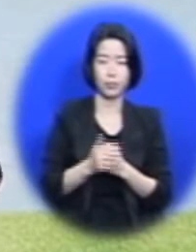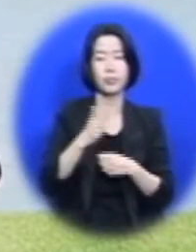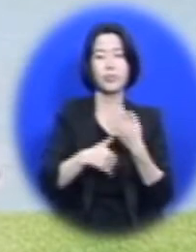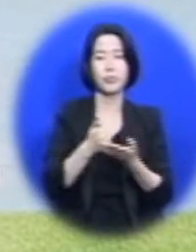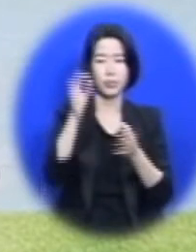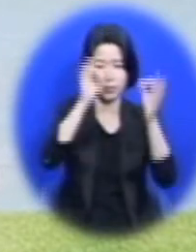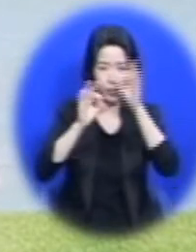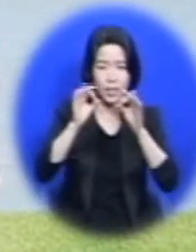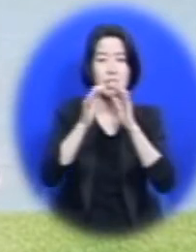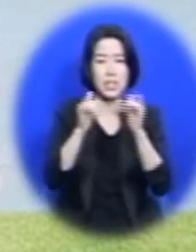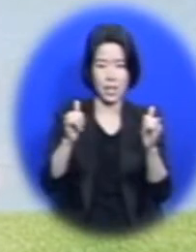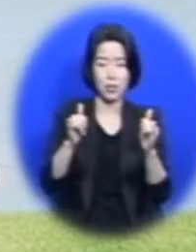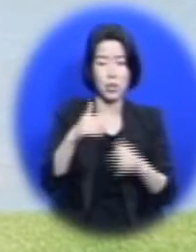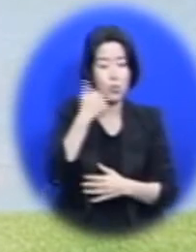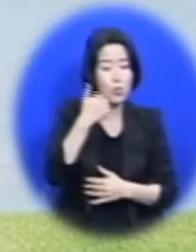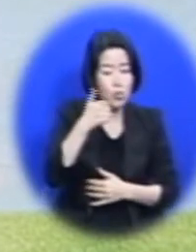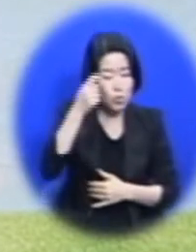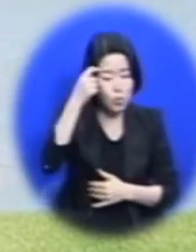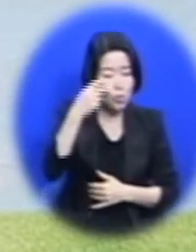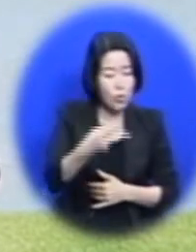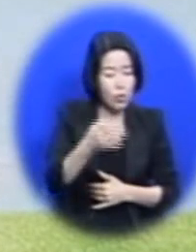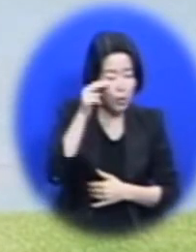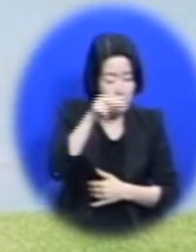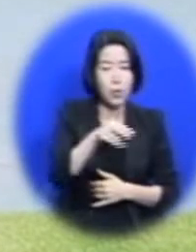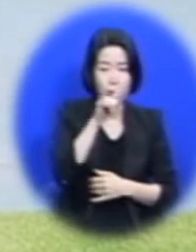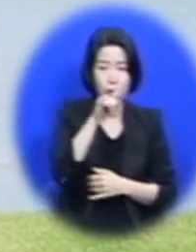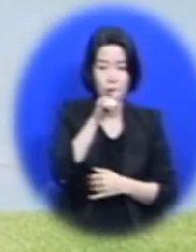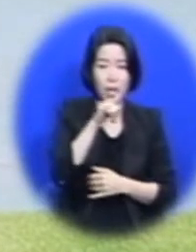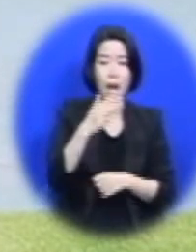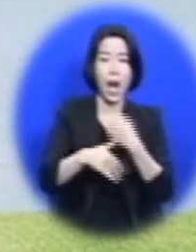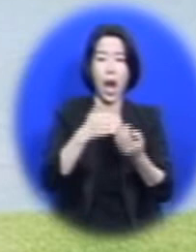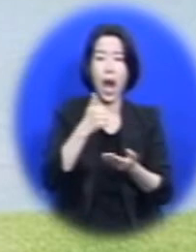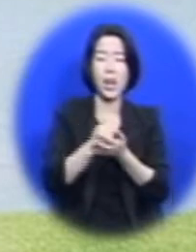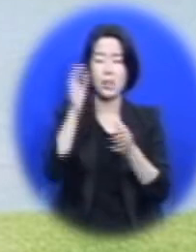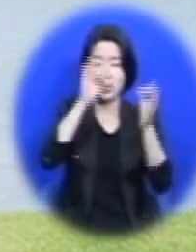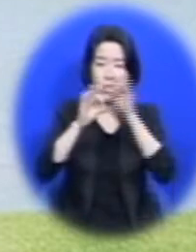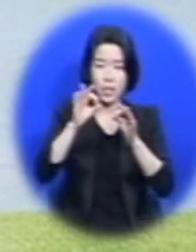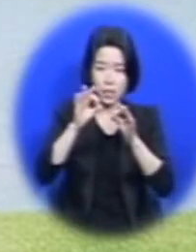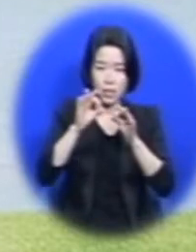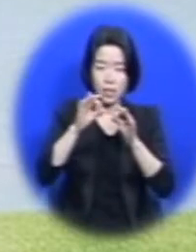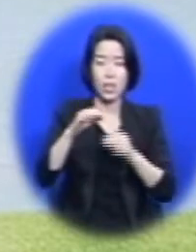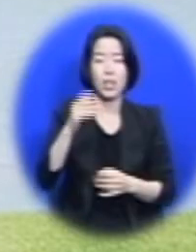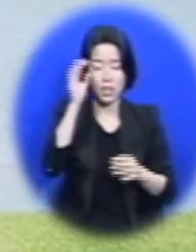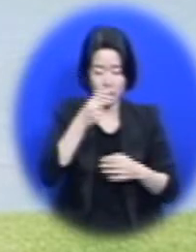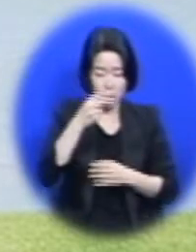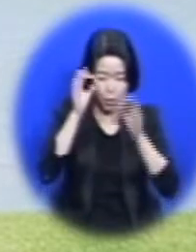하나님을 찾는 사람이 누군가? 하나님이 찾는 사람이 누군지를